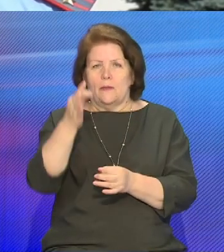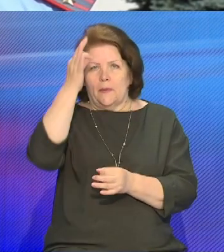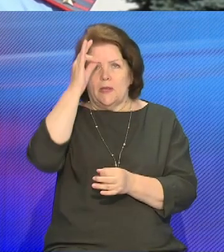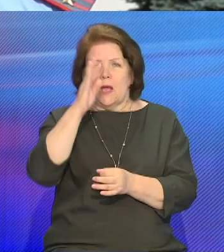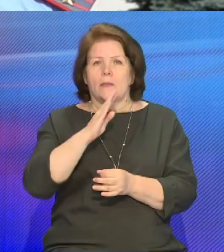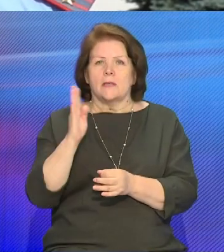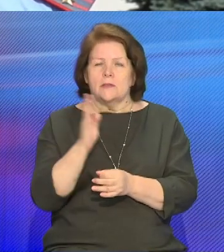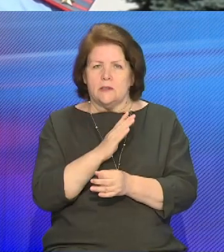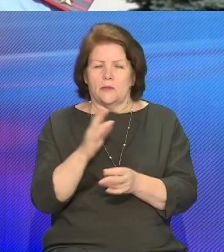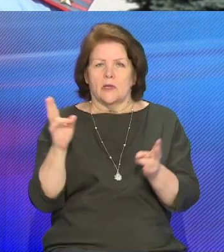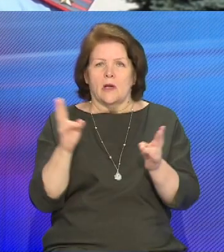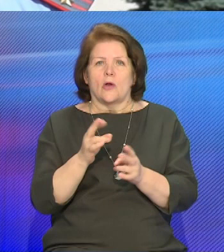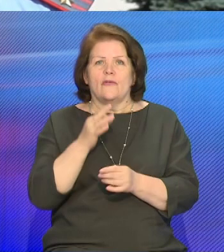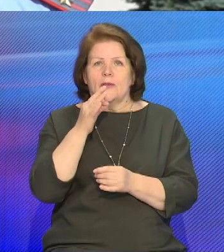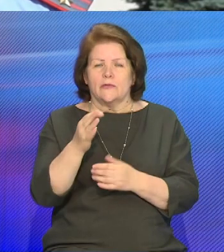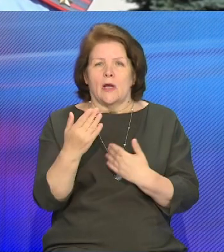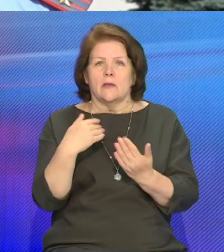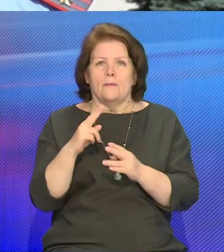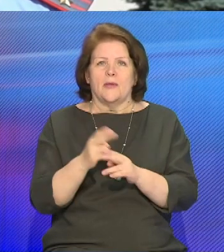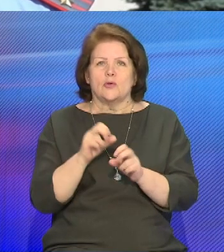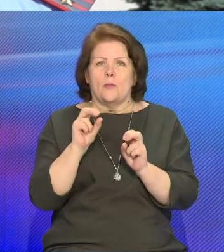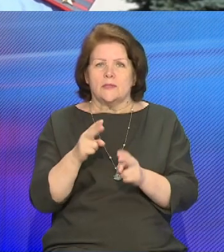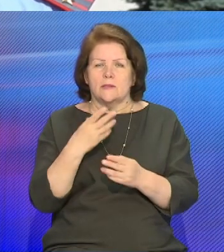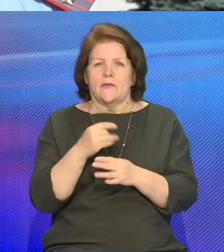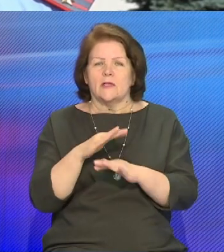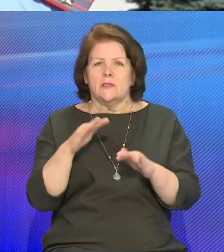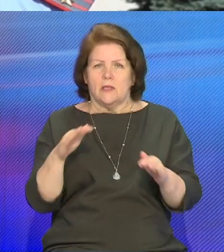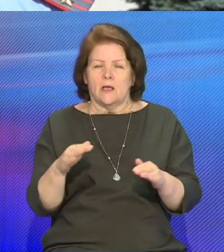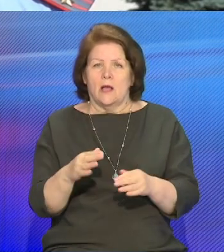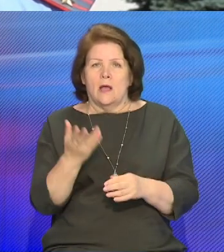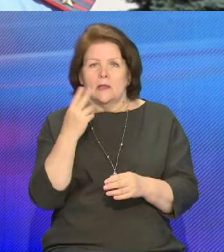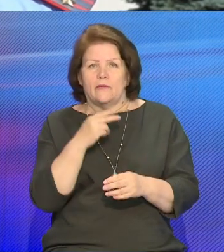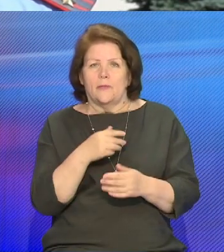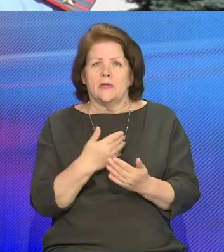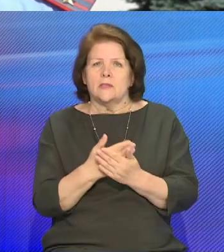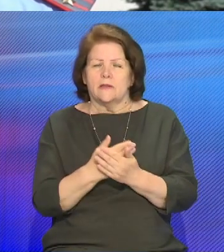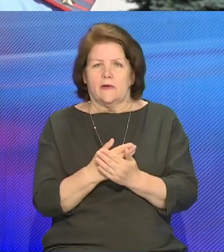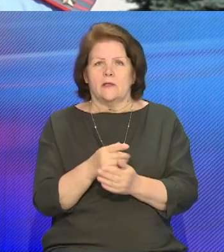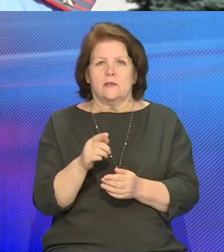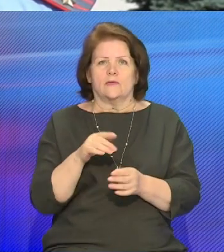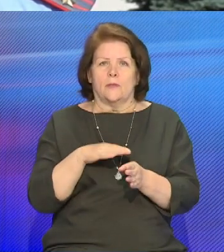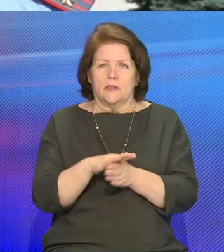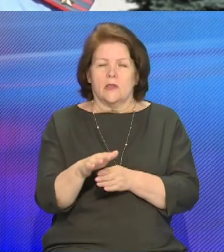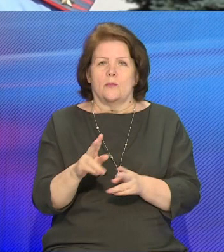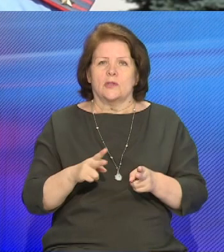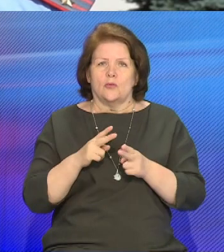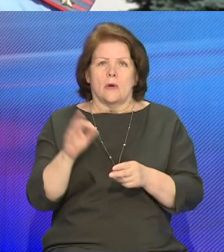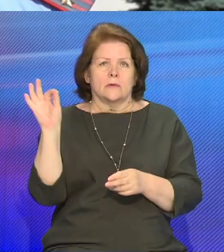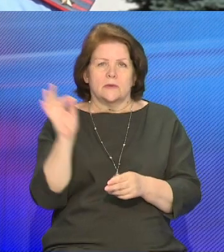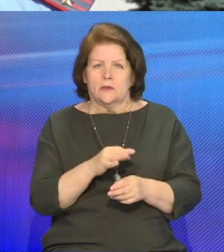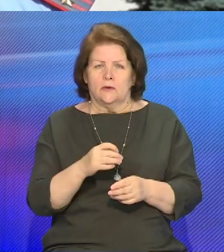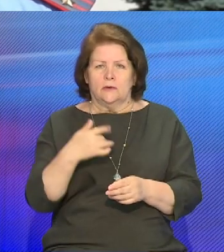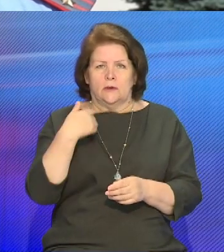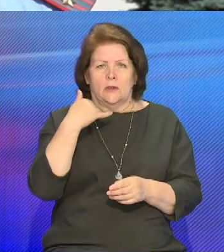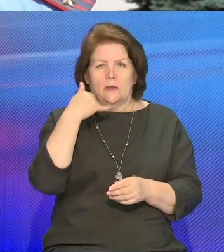о необходимости ответственно относиться к безопасности своих детей. При подозрении в совершении преступления немедленно сообщить об этом в милицию.